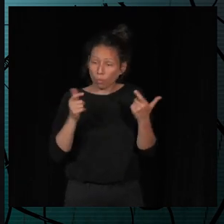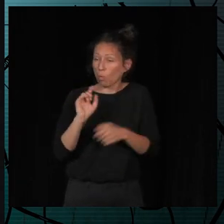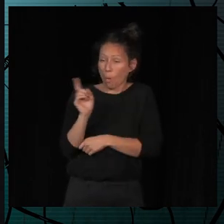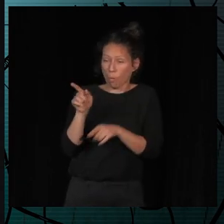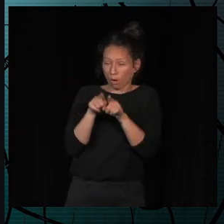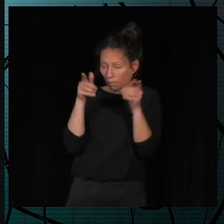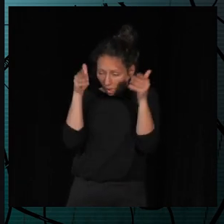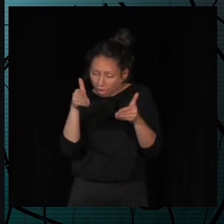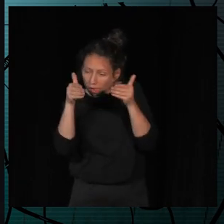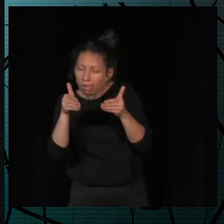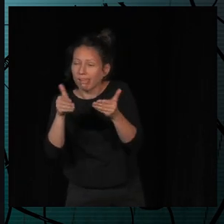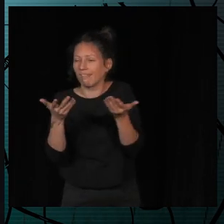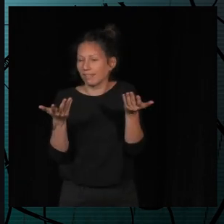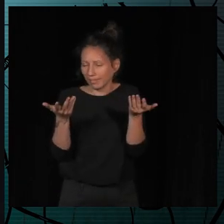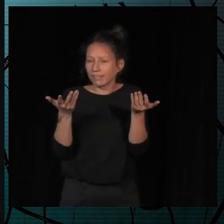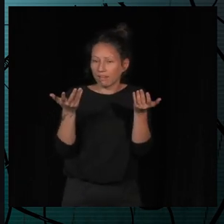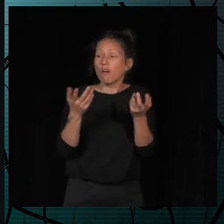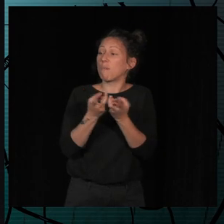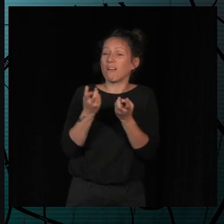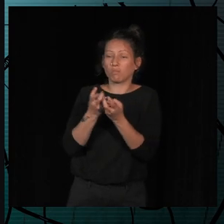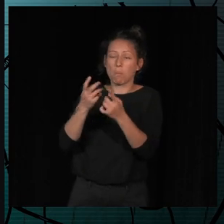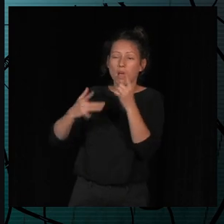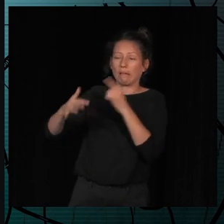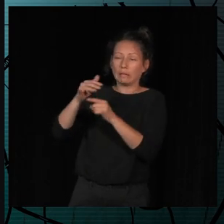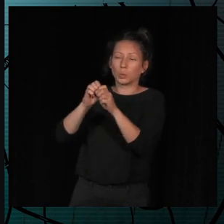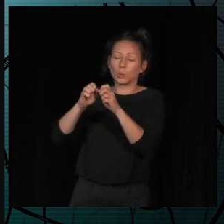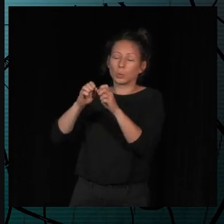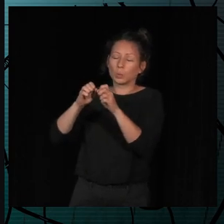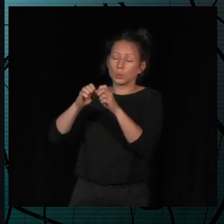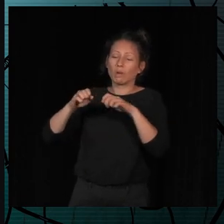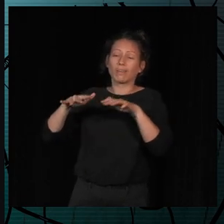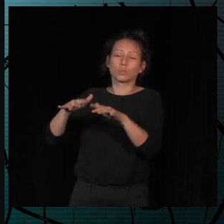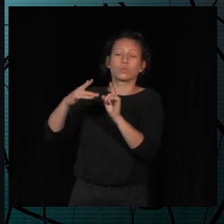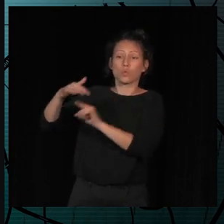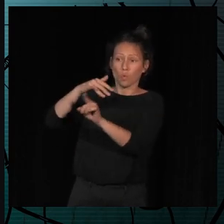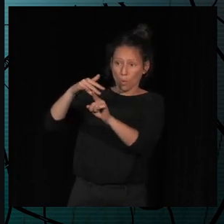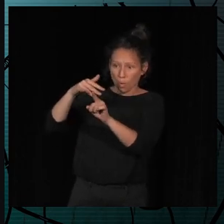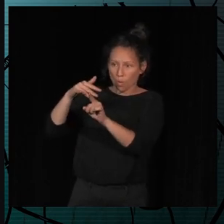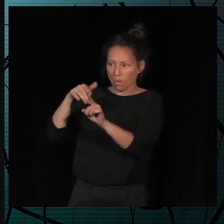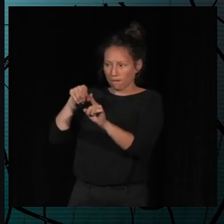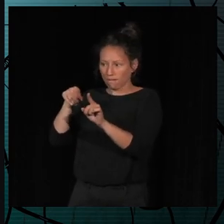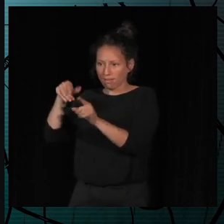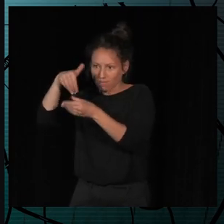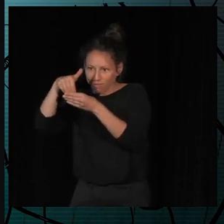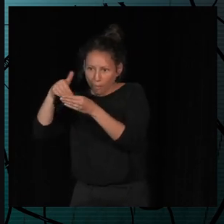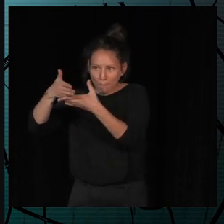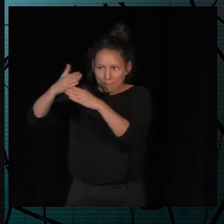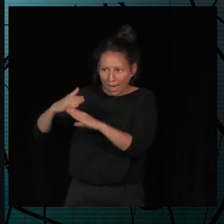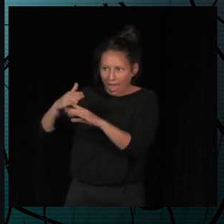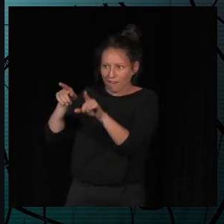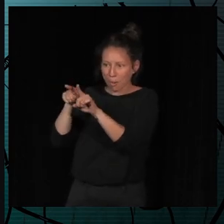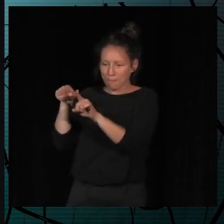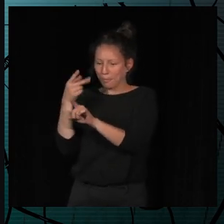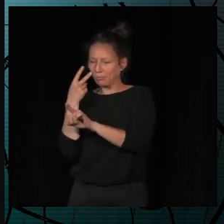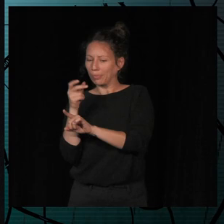et et du type même sur les réseaux sociaux quel type de comment l'algorithme a repéré qu'il va aimer telle ou telle chose donc on voit